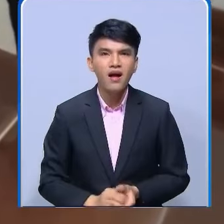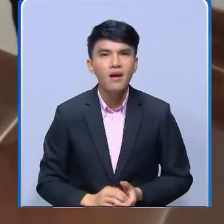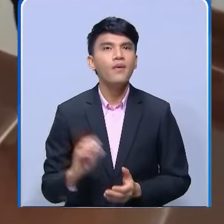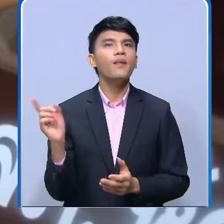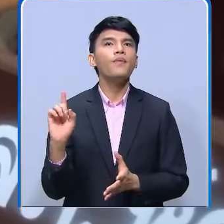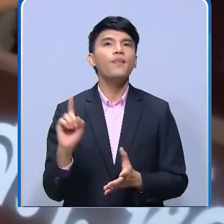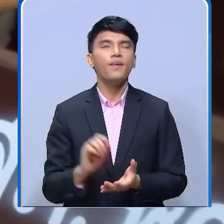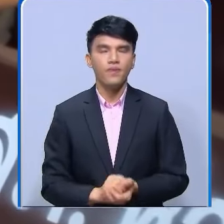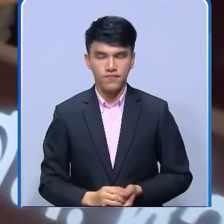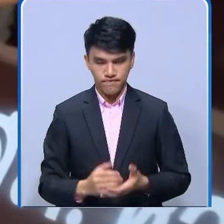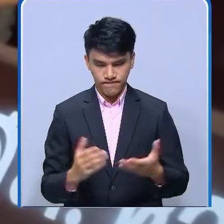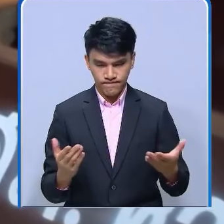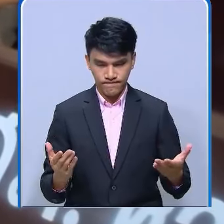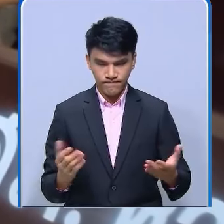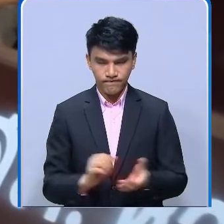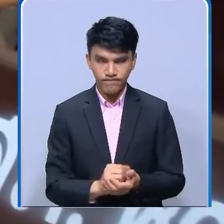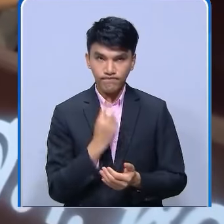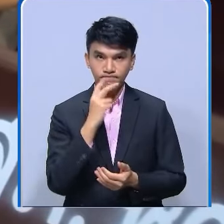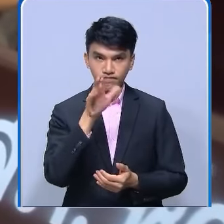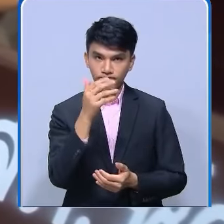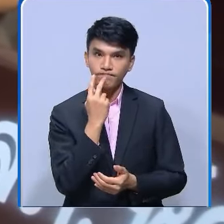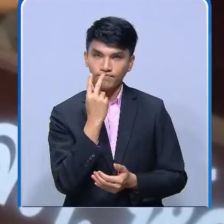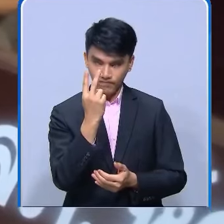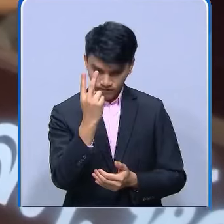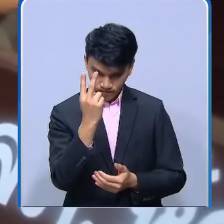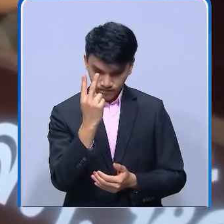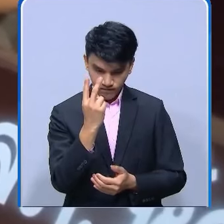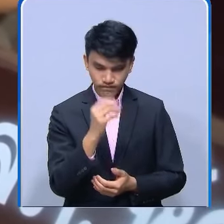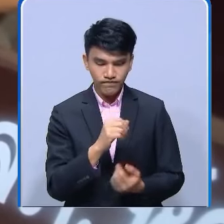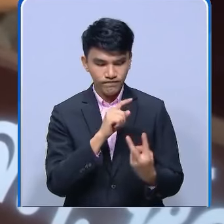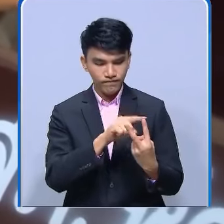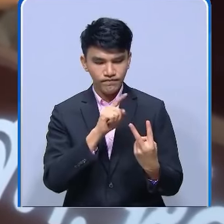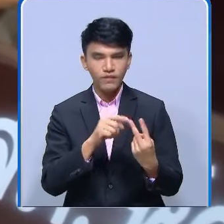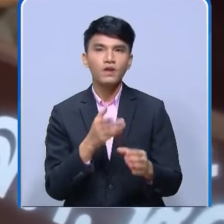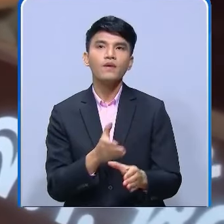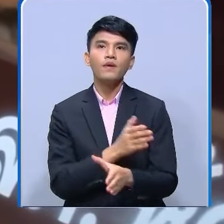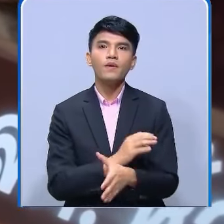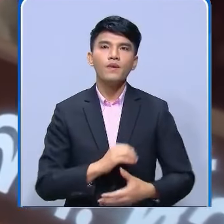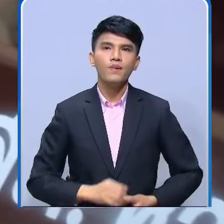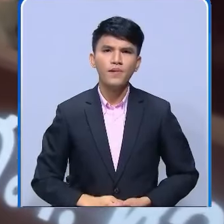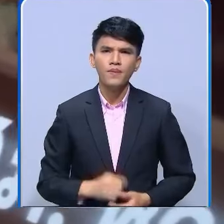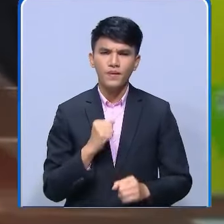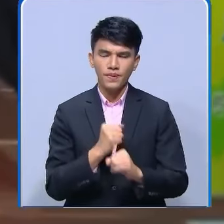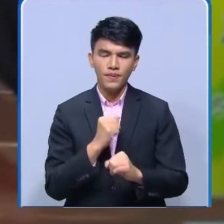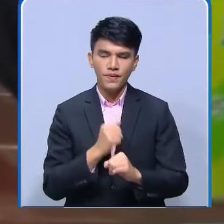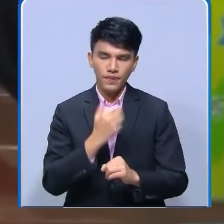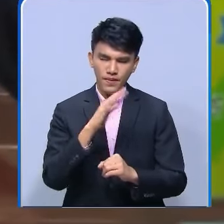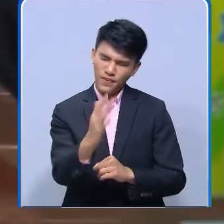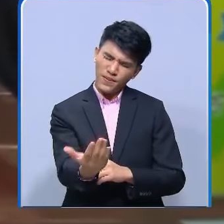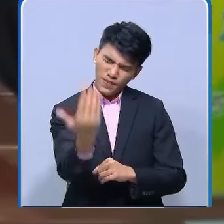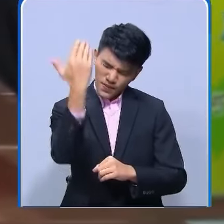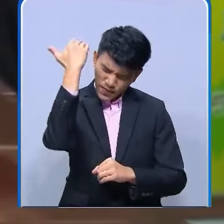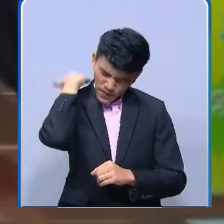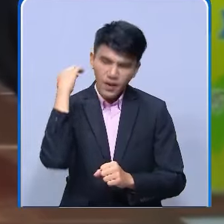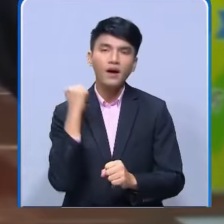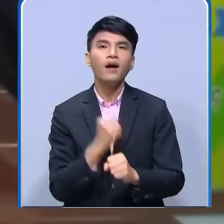ป็นคดีความแบบนี้เลยเอามาดูฝั่งผู้ก่อเหตุกันหน่อยคนที่เป็นพ่อตาเนี่ยก็ให้การว่าก่อนหน้านี้เคยทำแบบนี้มาแล้วนะคุณปอยคุณบี